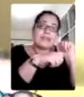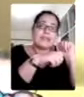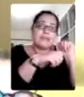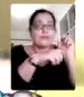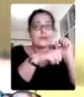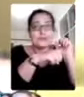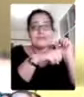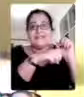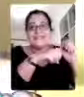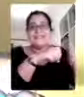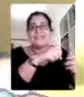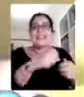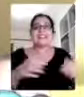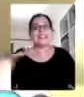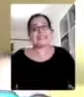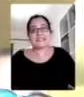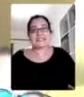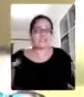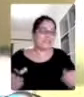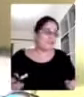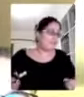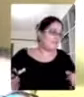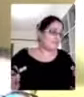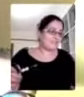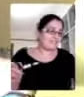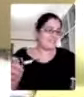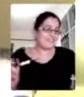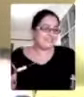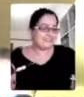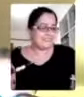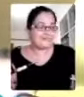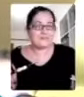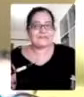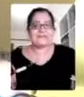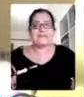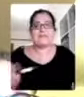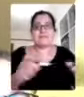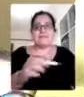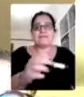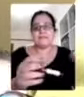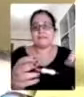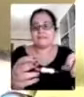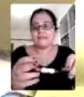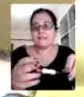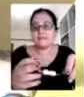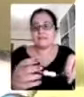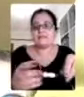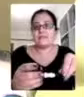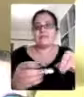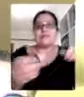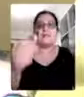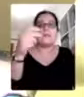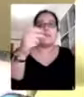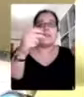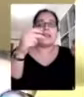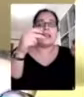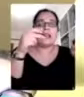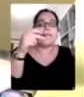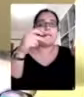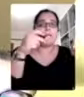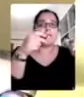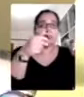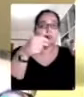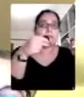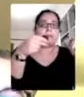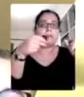bilerek değil üzgünüm. Tesadüfen oluyor. Şahsınız bazında söylemiyorum ama bizim ülkede genelde bir adet olarak genelde hep